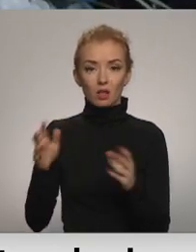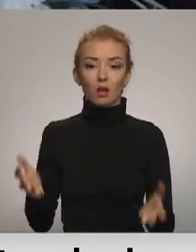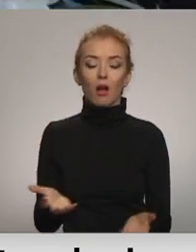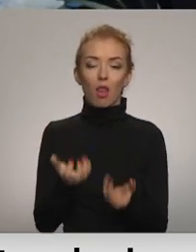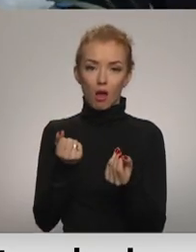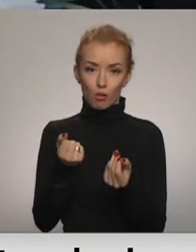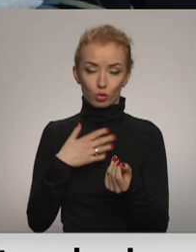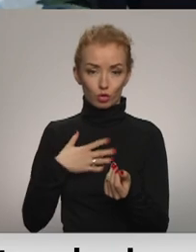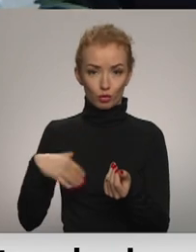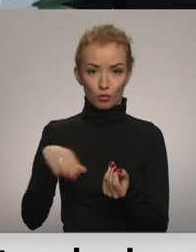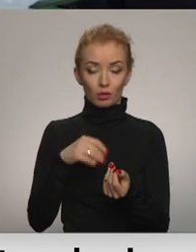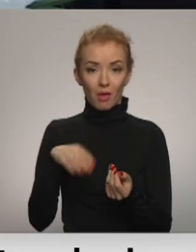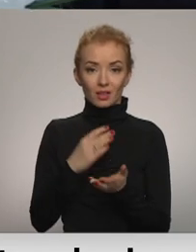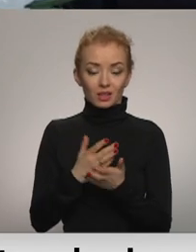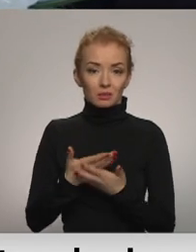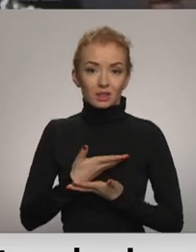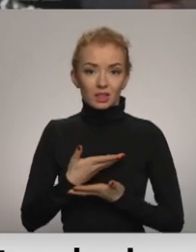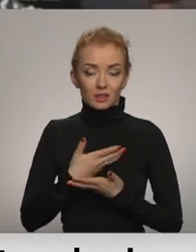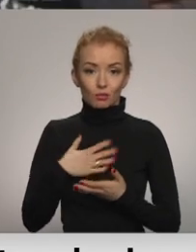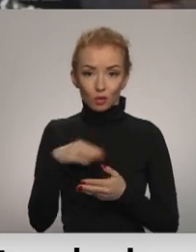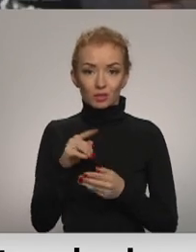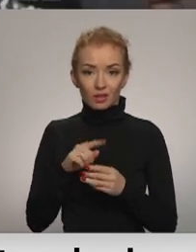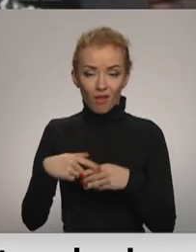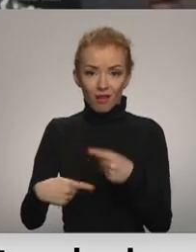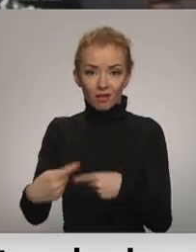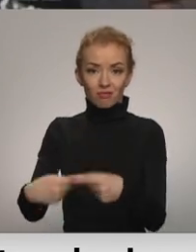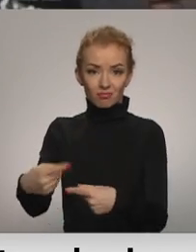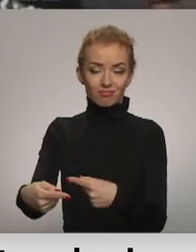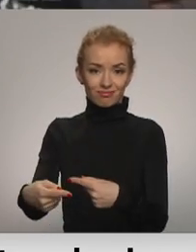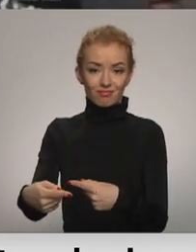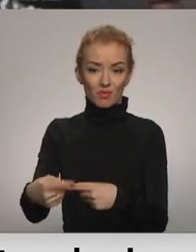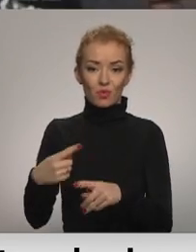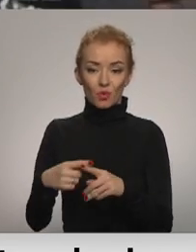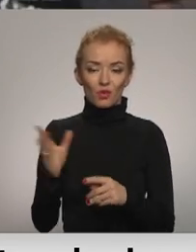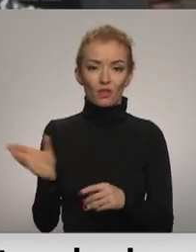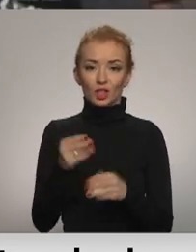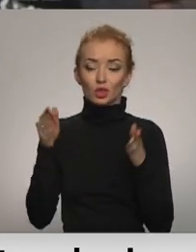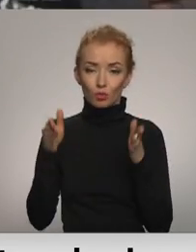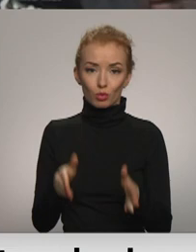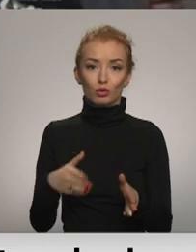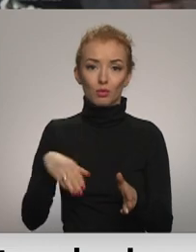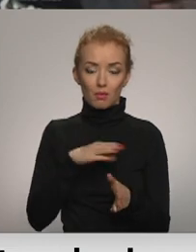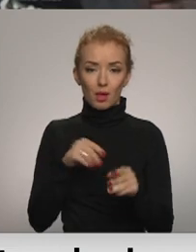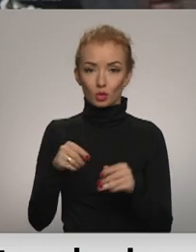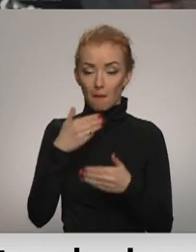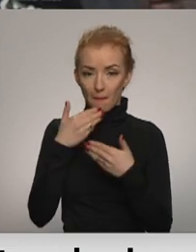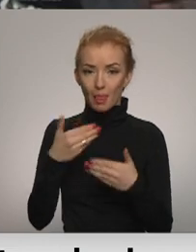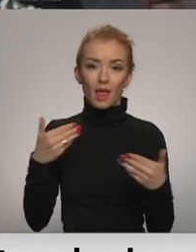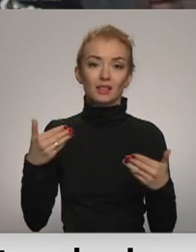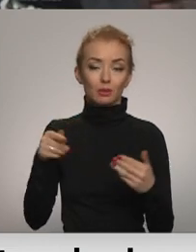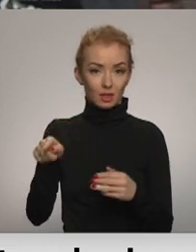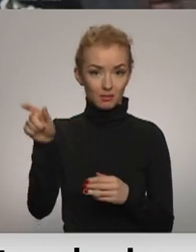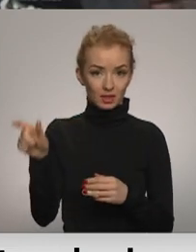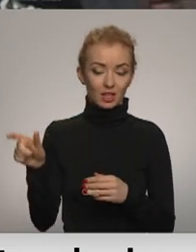glābuši. Mēs esam dzīvi, mums aug bērni, mazbērni, mazbērni. Un visu mūžu mēs šito pateicību tiem